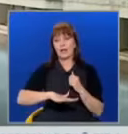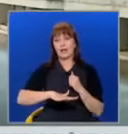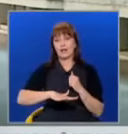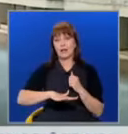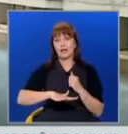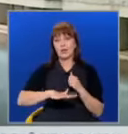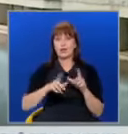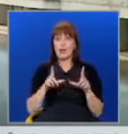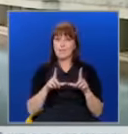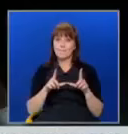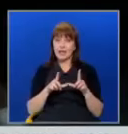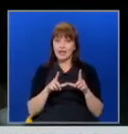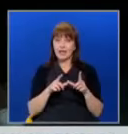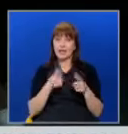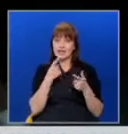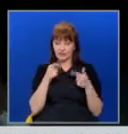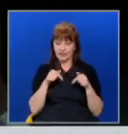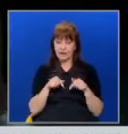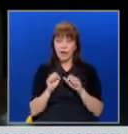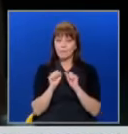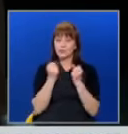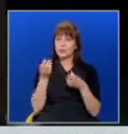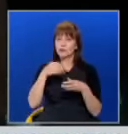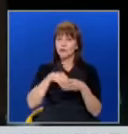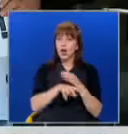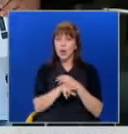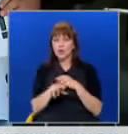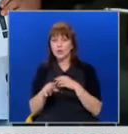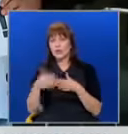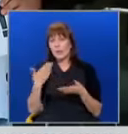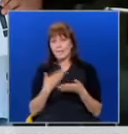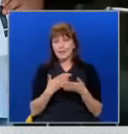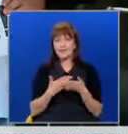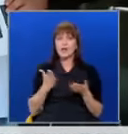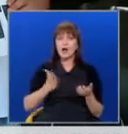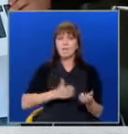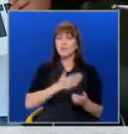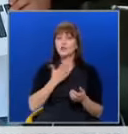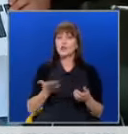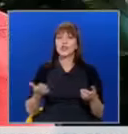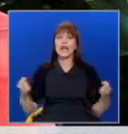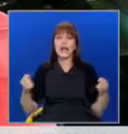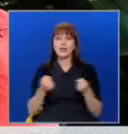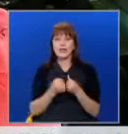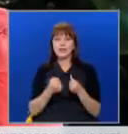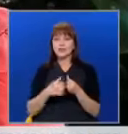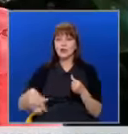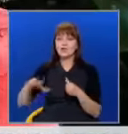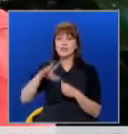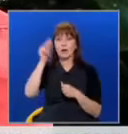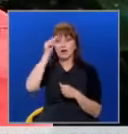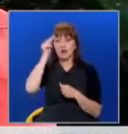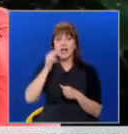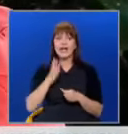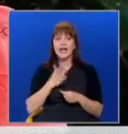дете Моника. Затова сме тук. Протеста участваха роднини и близки на загинали при катастрофи от цялата страна. Искаме